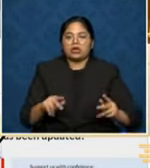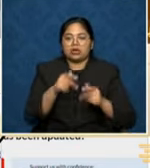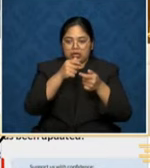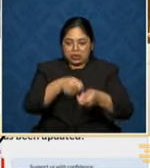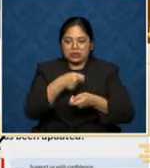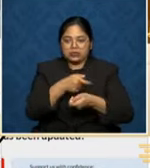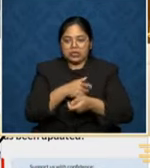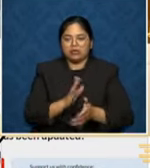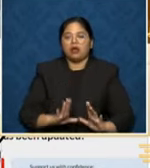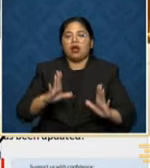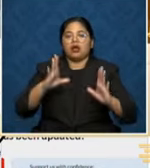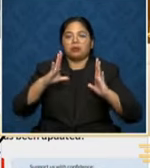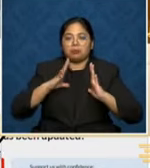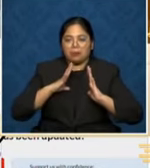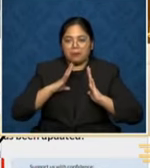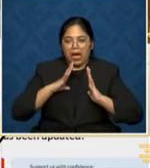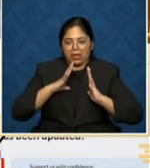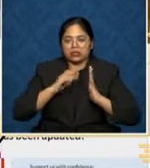ครับ